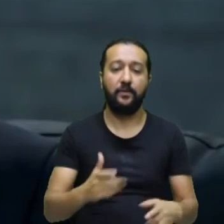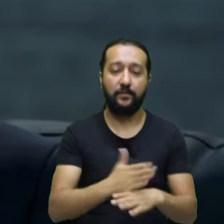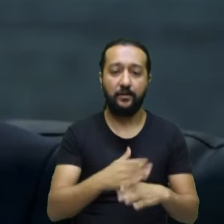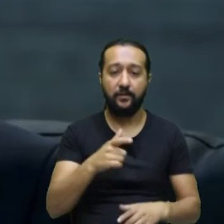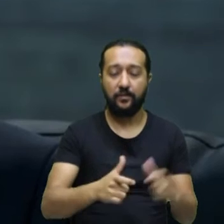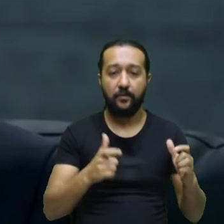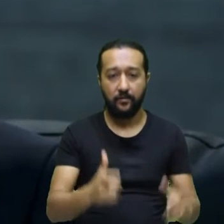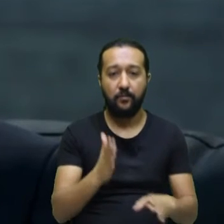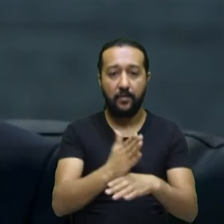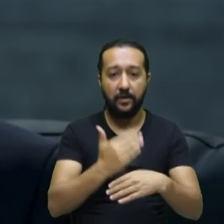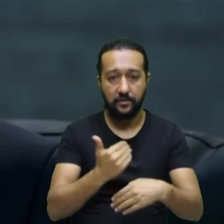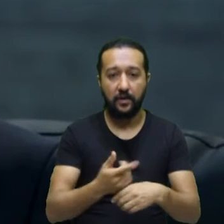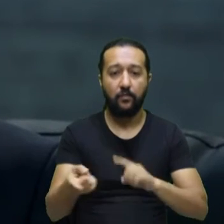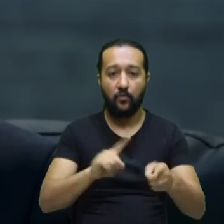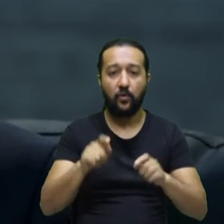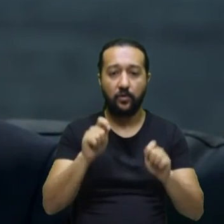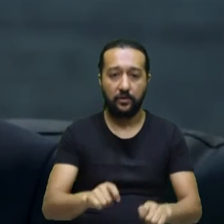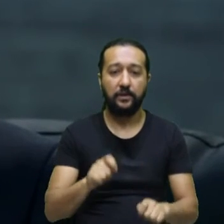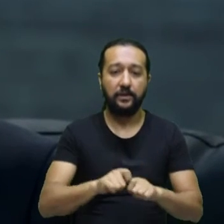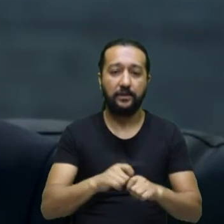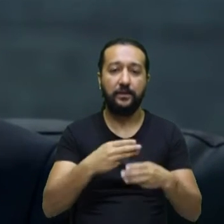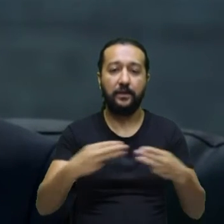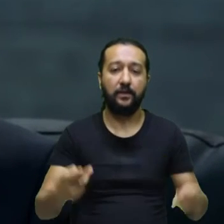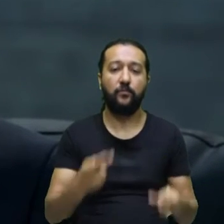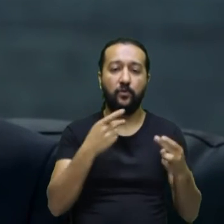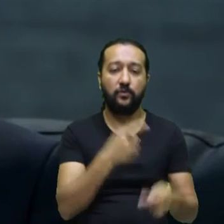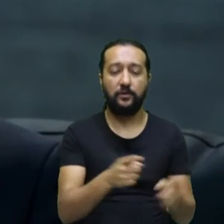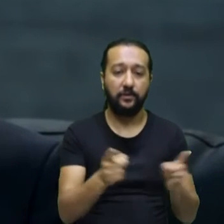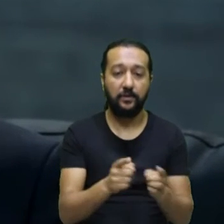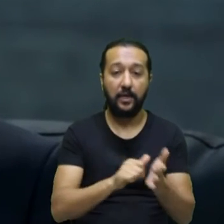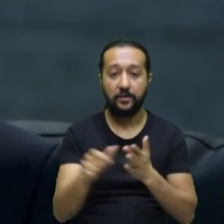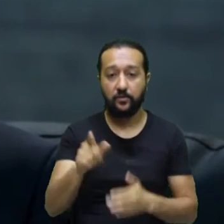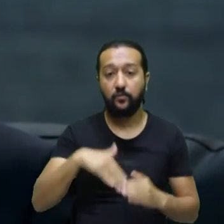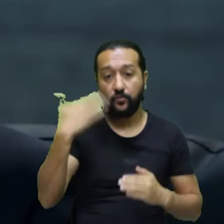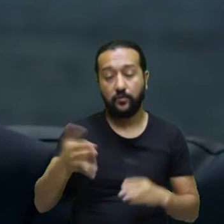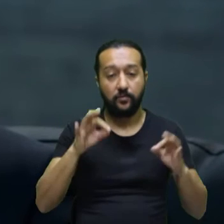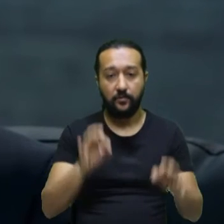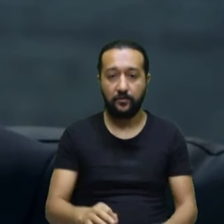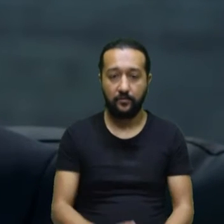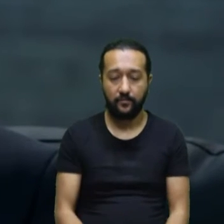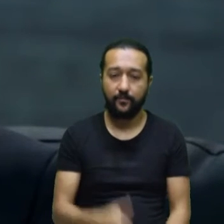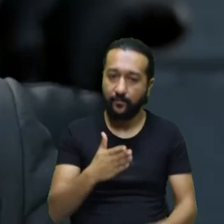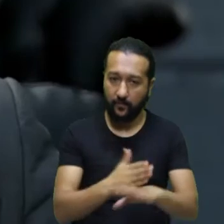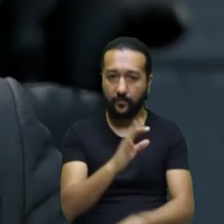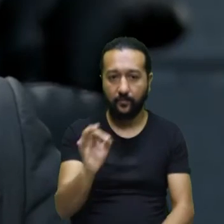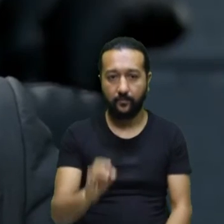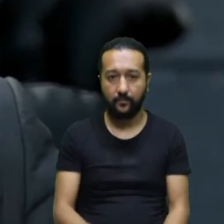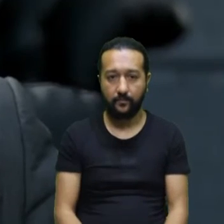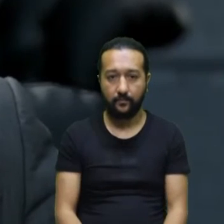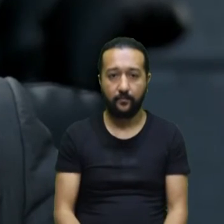pazardır. Parçala, böl, yönet, işin hikaye kısmı. Her şey sonrasında başlıyor.